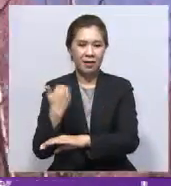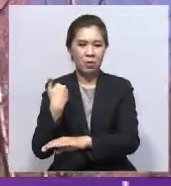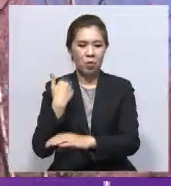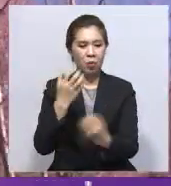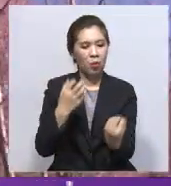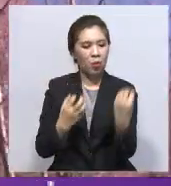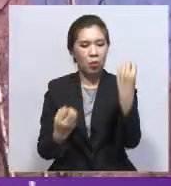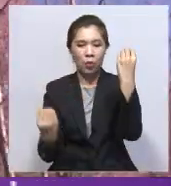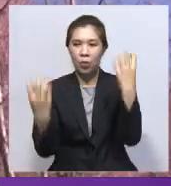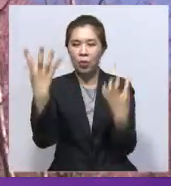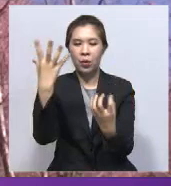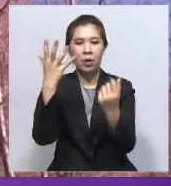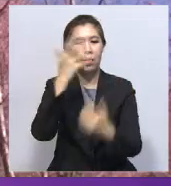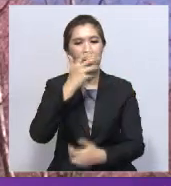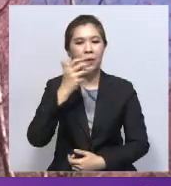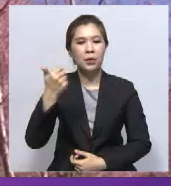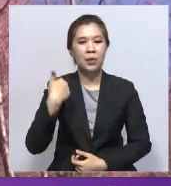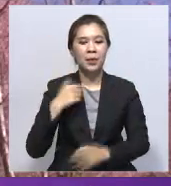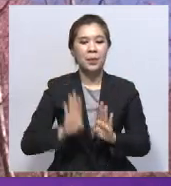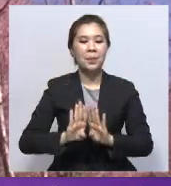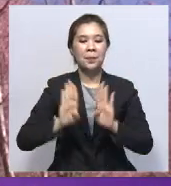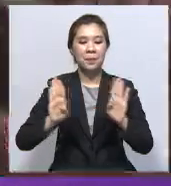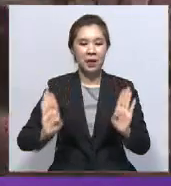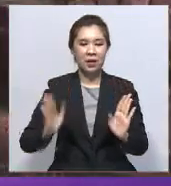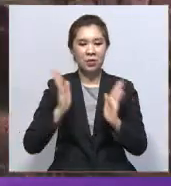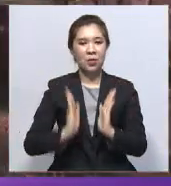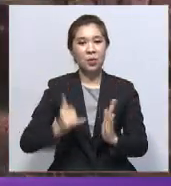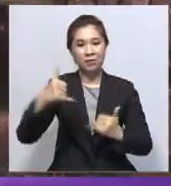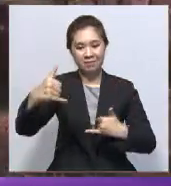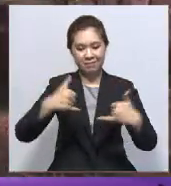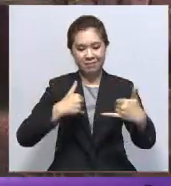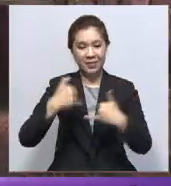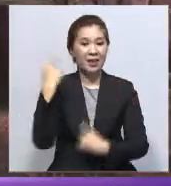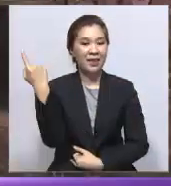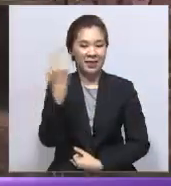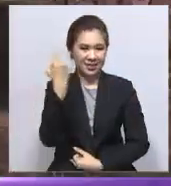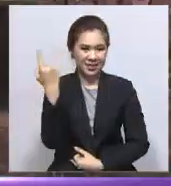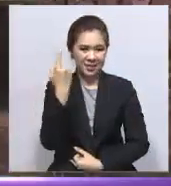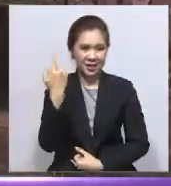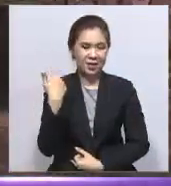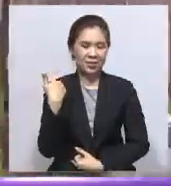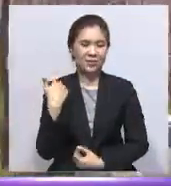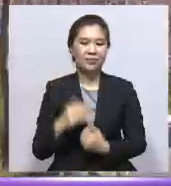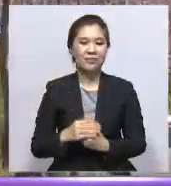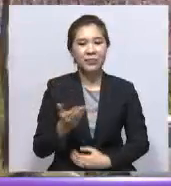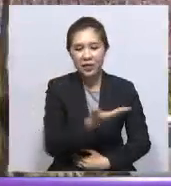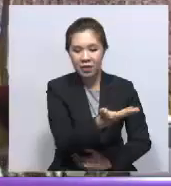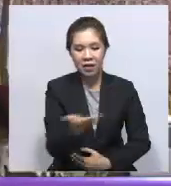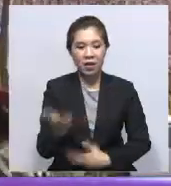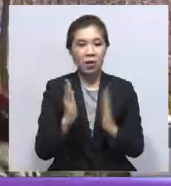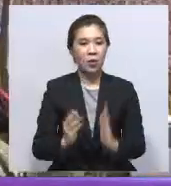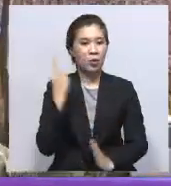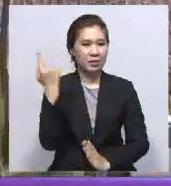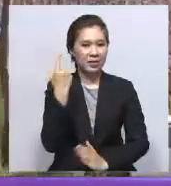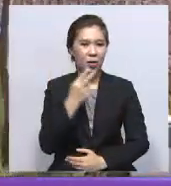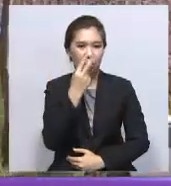ผืนป่าทางจังหวัดได้เปิดเทศกาลท่องเที่ยวภูลมโลอย่างเป็นทางการแล้วนะครับเพื่อให้นักท่องเที่ยว